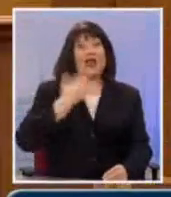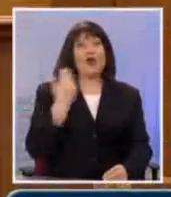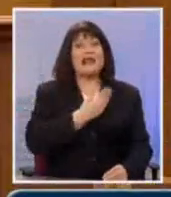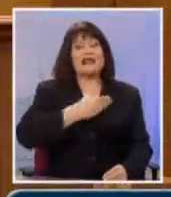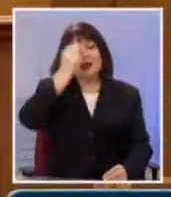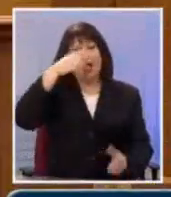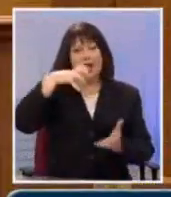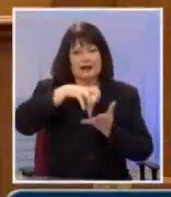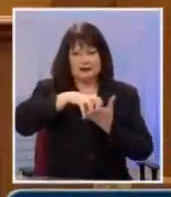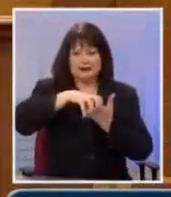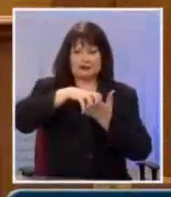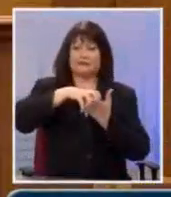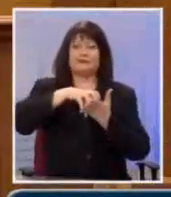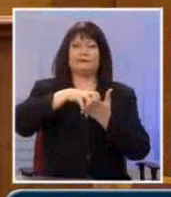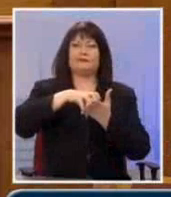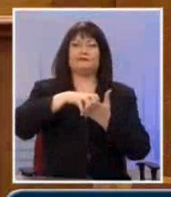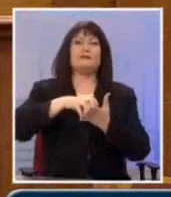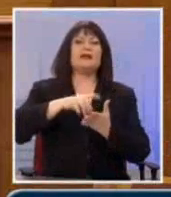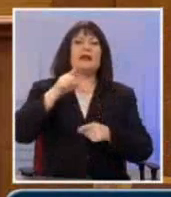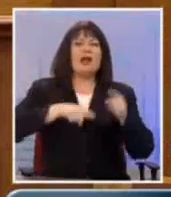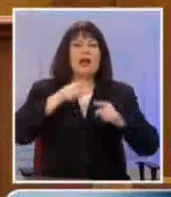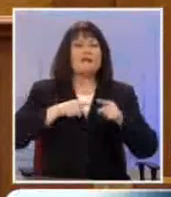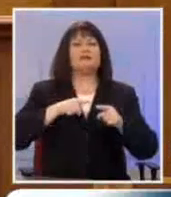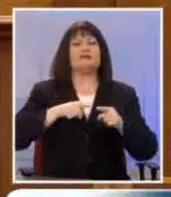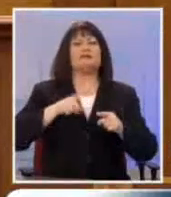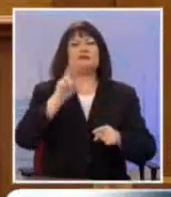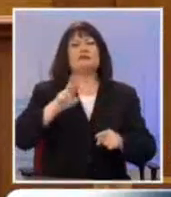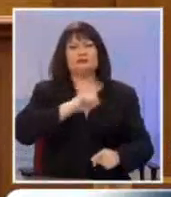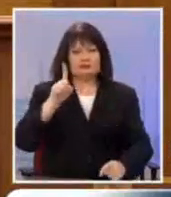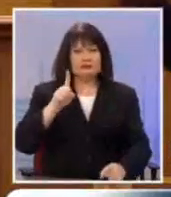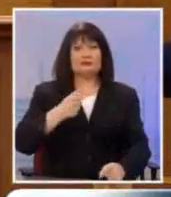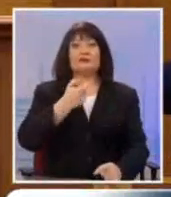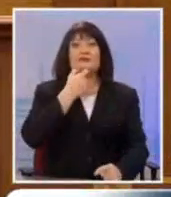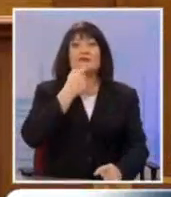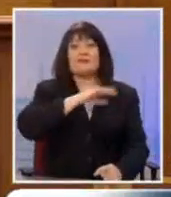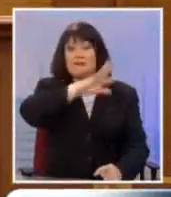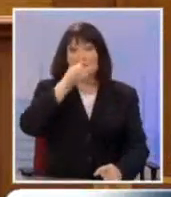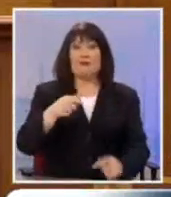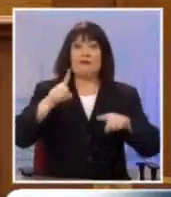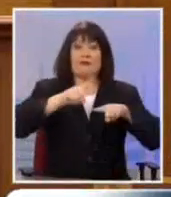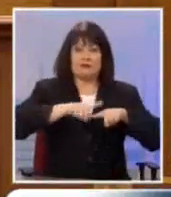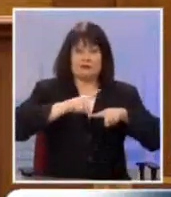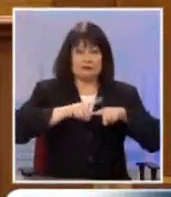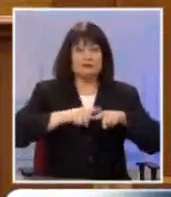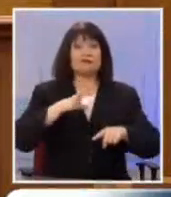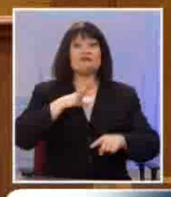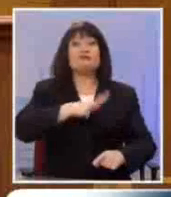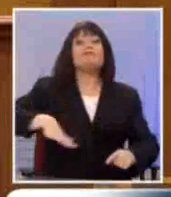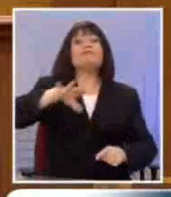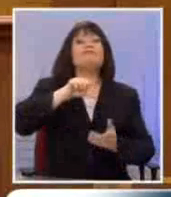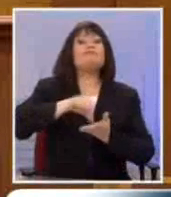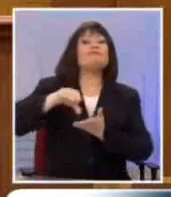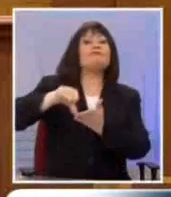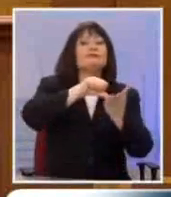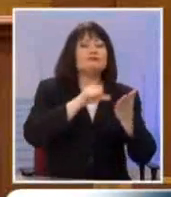και με τον αντισημιτισμό. Ενώ στη δικιά μας περίπτωση, από τη Βρετανία μέχρι την Ελλάδα, ο κόσμος ο αστικός